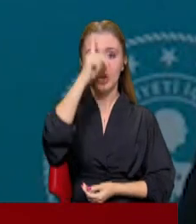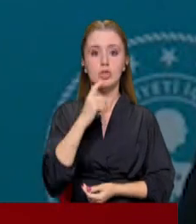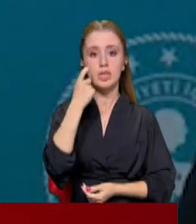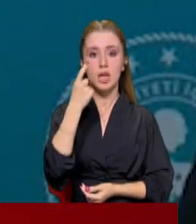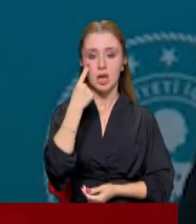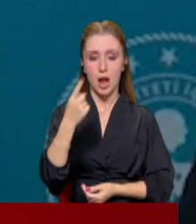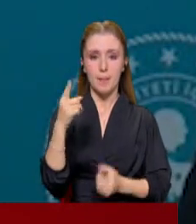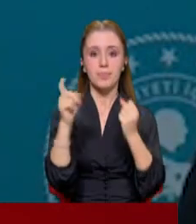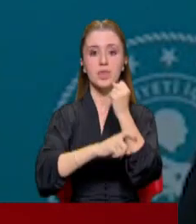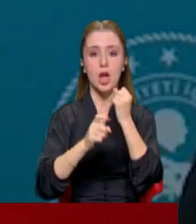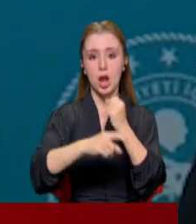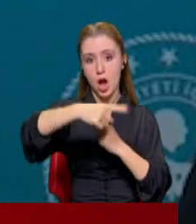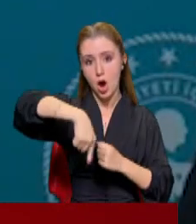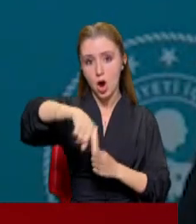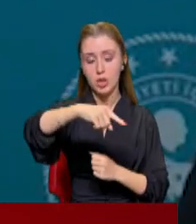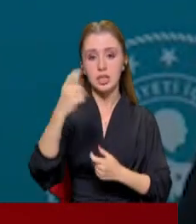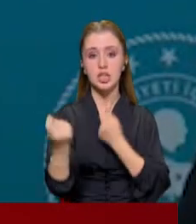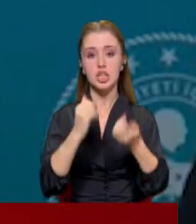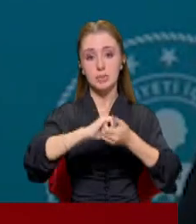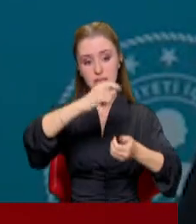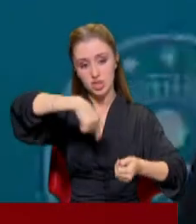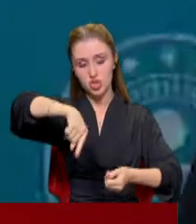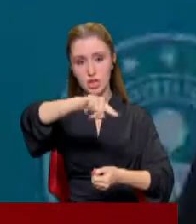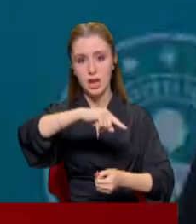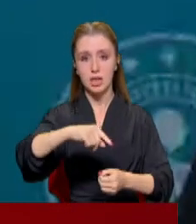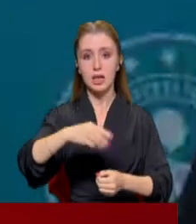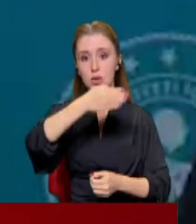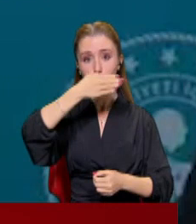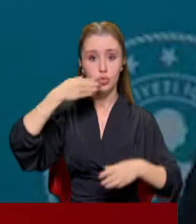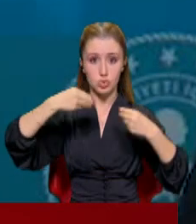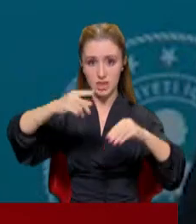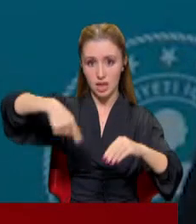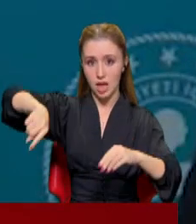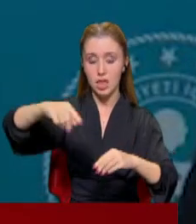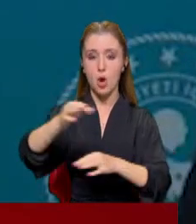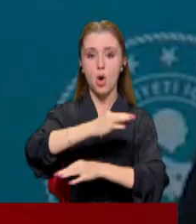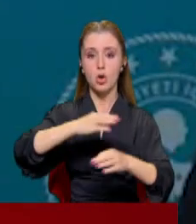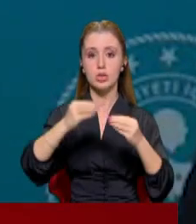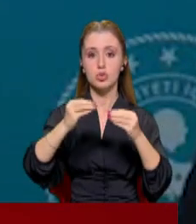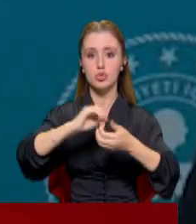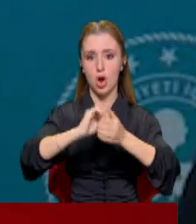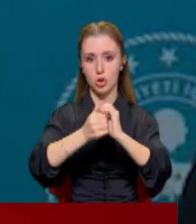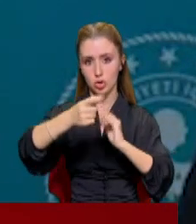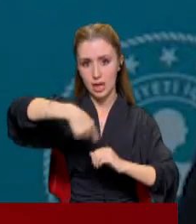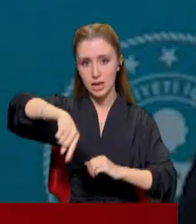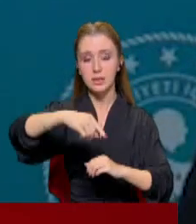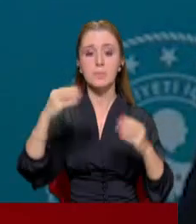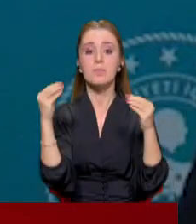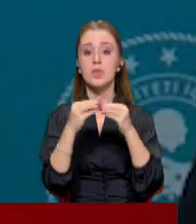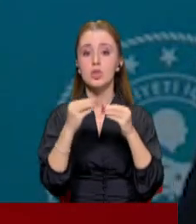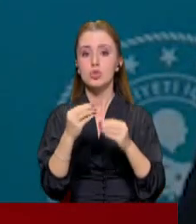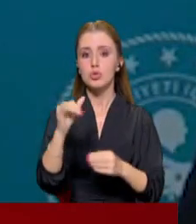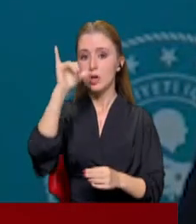Teröre onların işbirlikçilerine zehir tacirlerine organize suç örgütlerine suçta